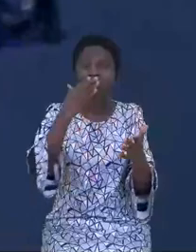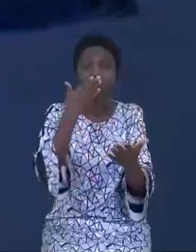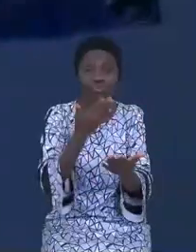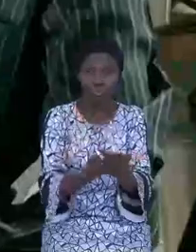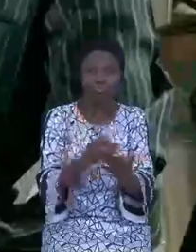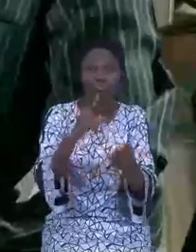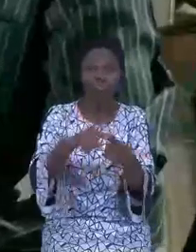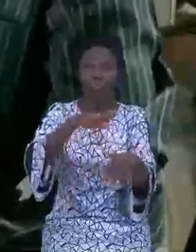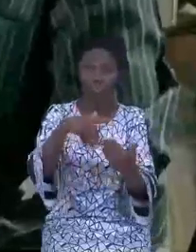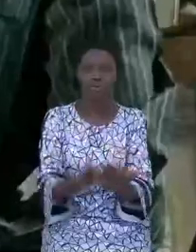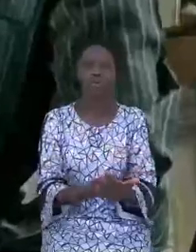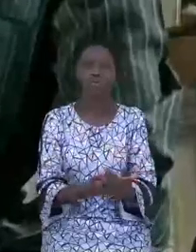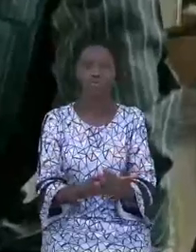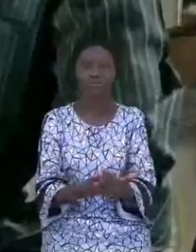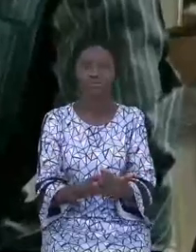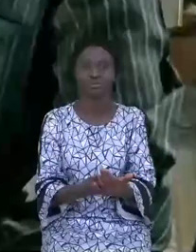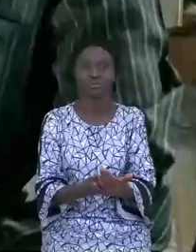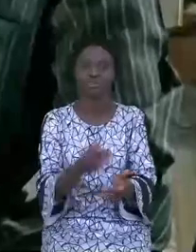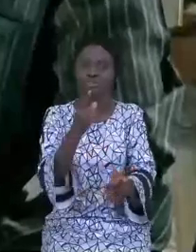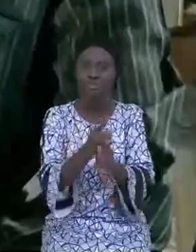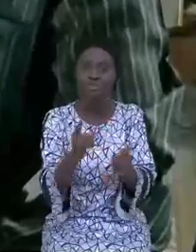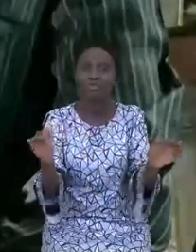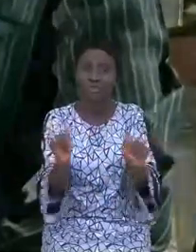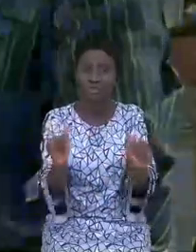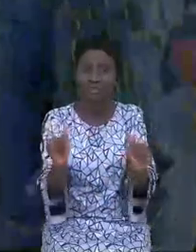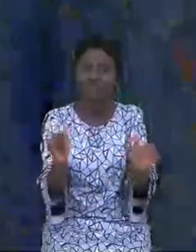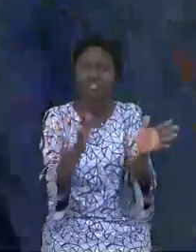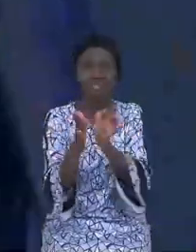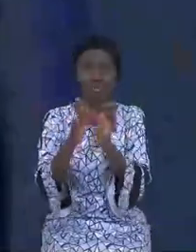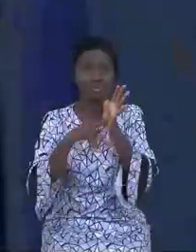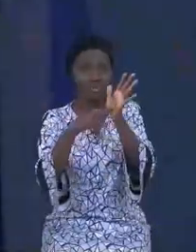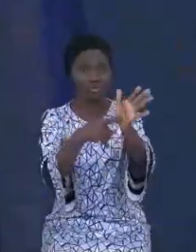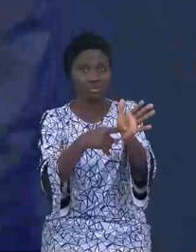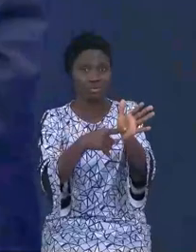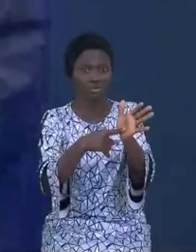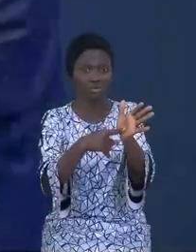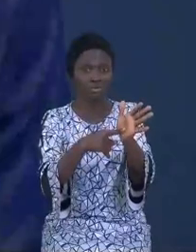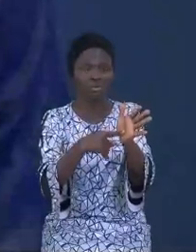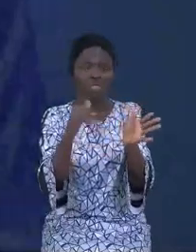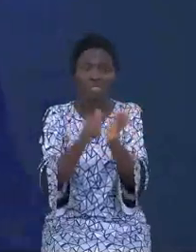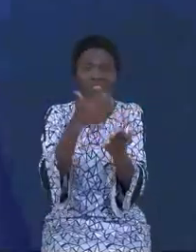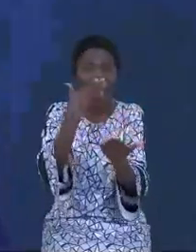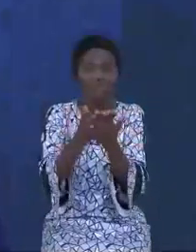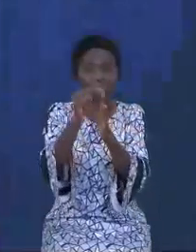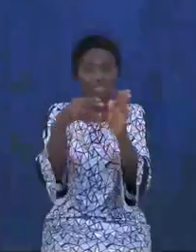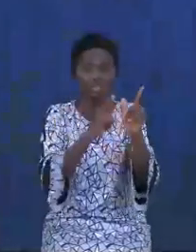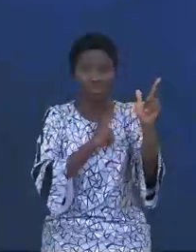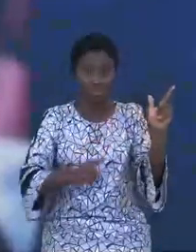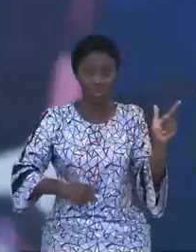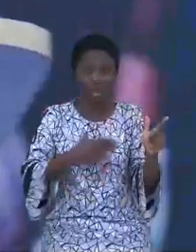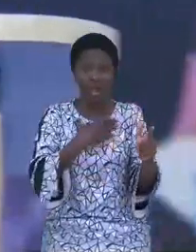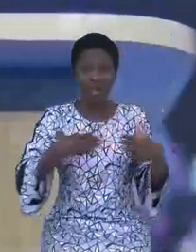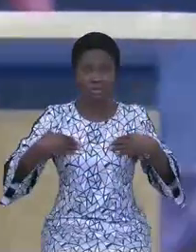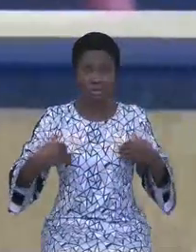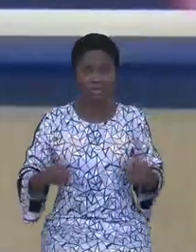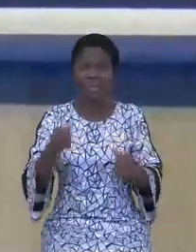tous. Comme Jésus-Christ a manifesté cette bonté de Dieu, Psaume 145